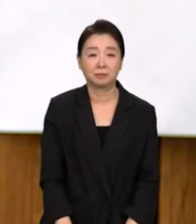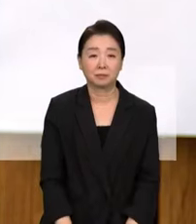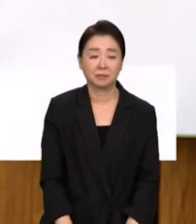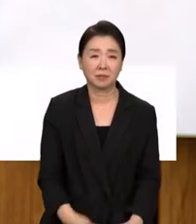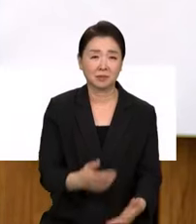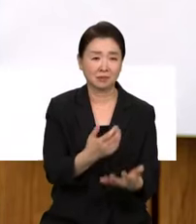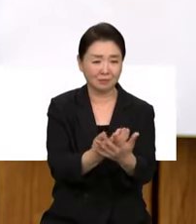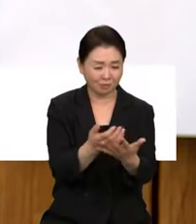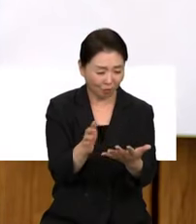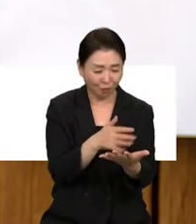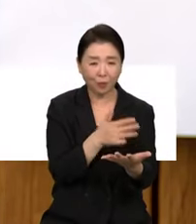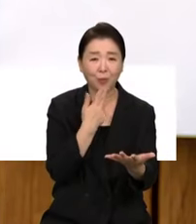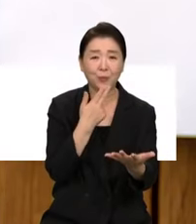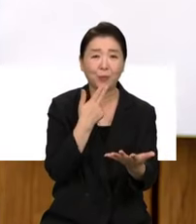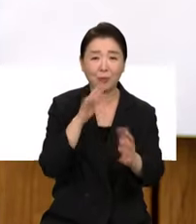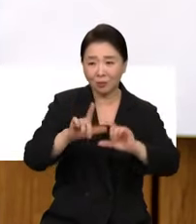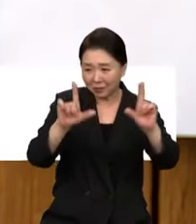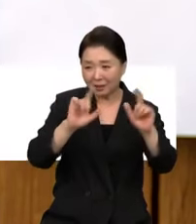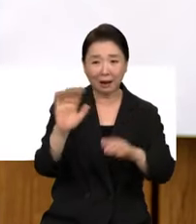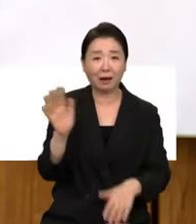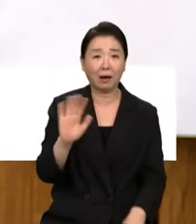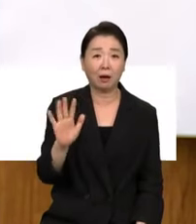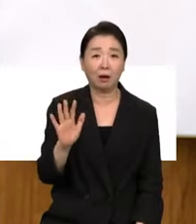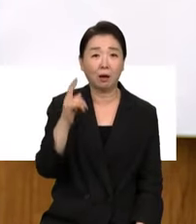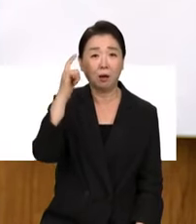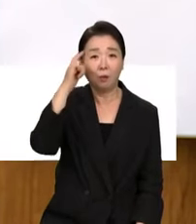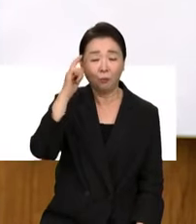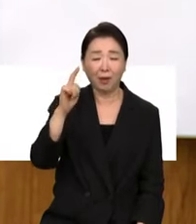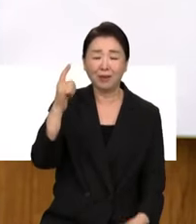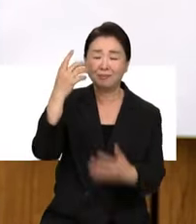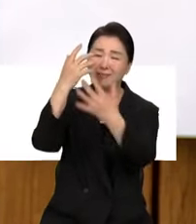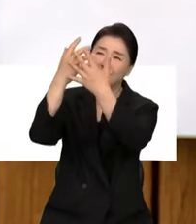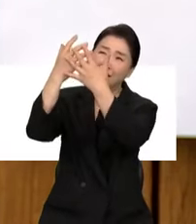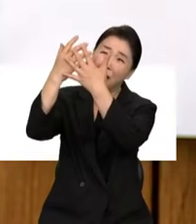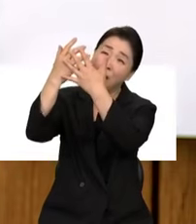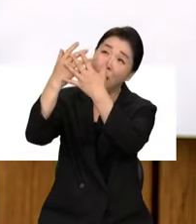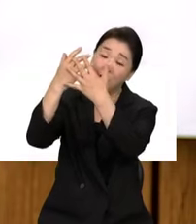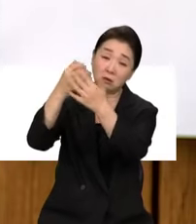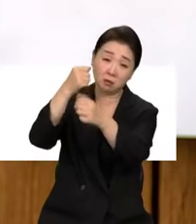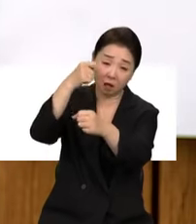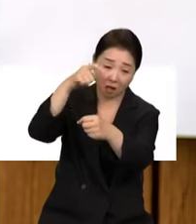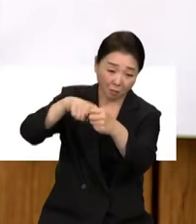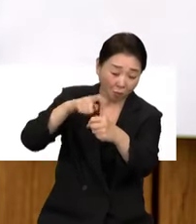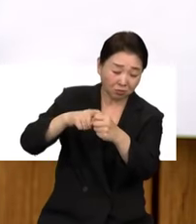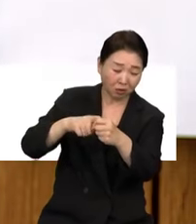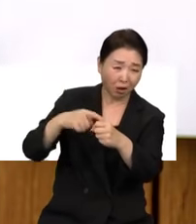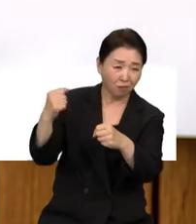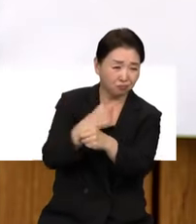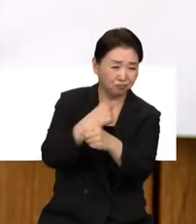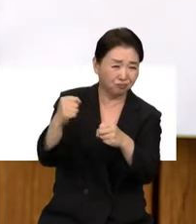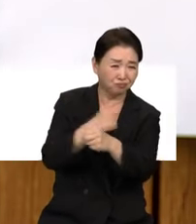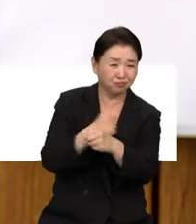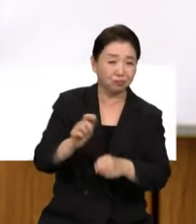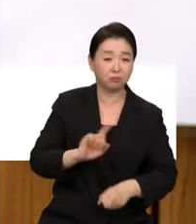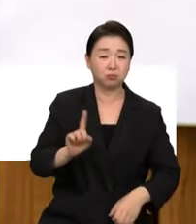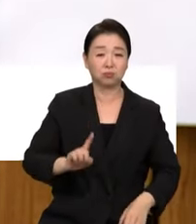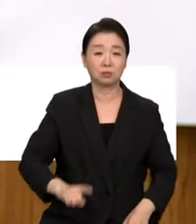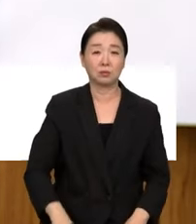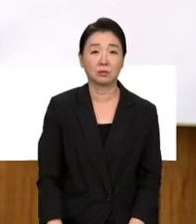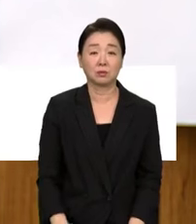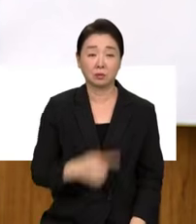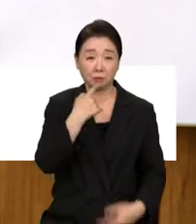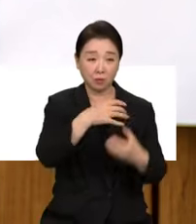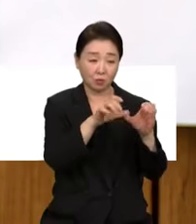없고 현실성도 없고 오로지 상상에 기반한 괴담 선동일뿐입니다